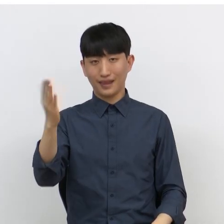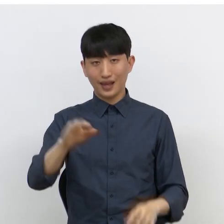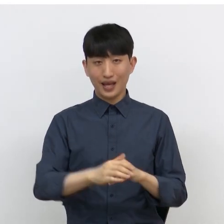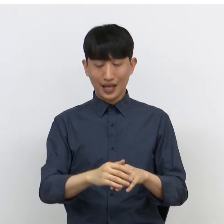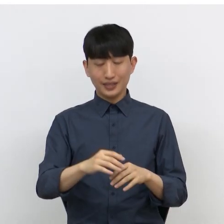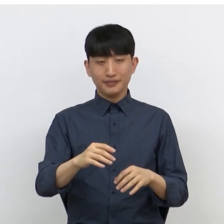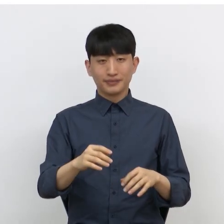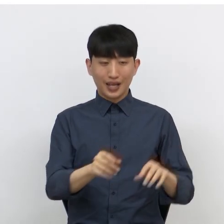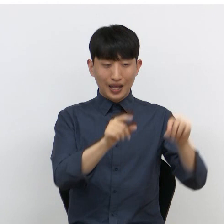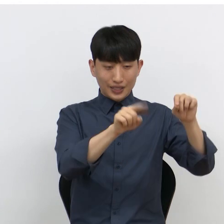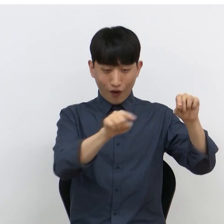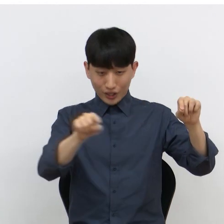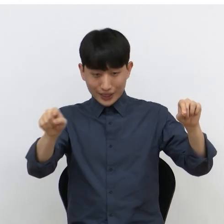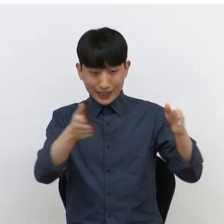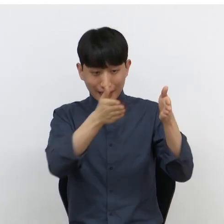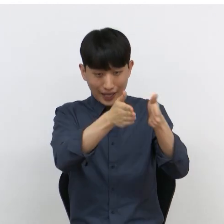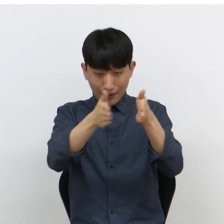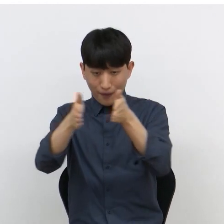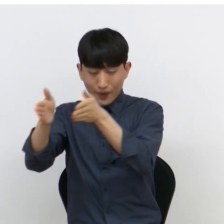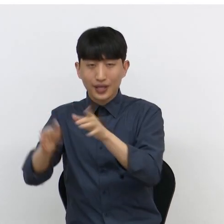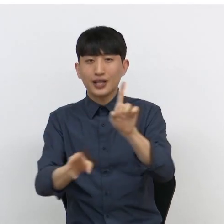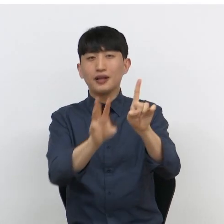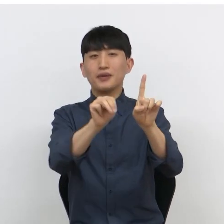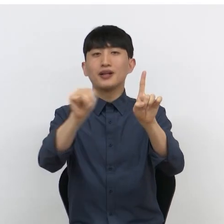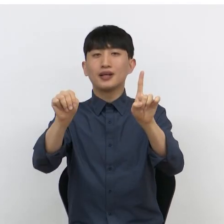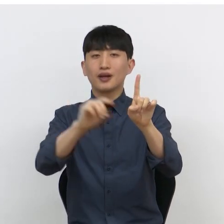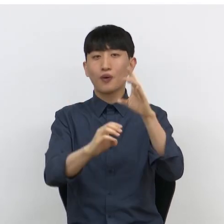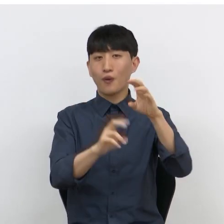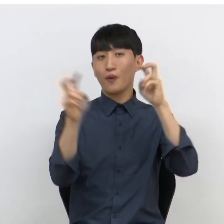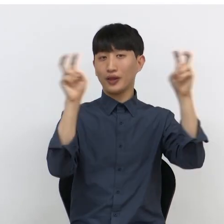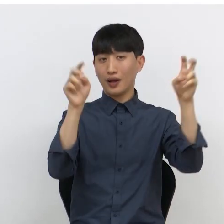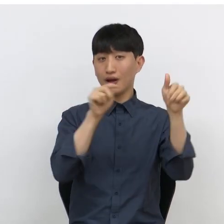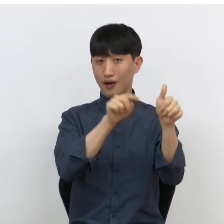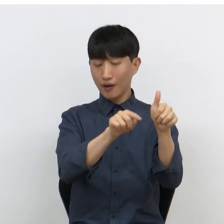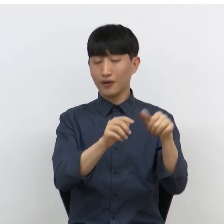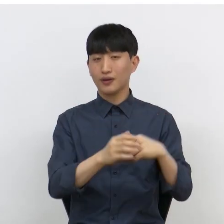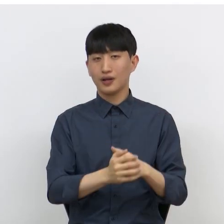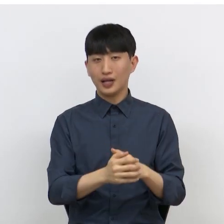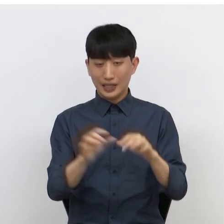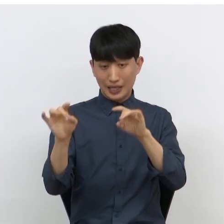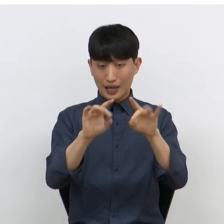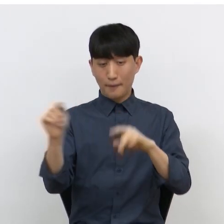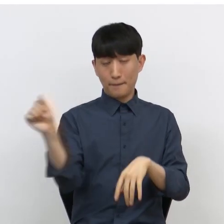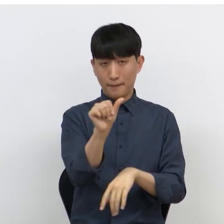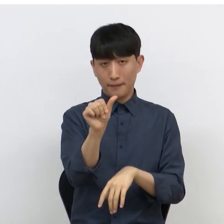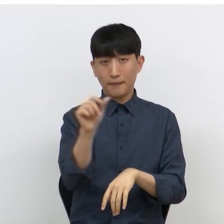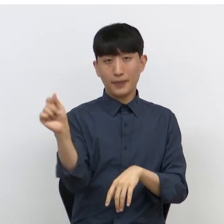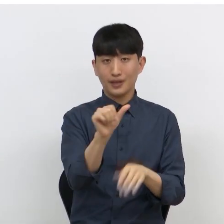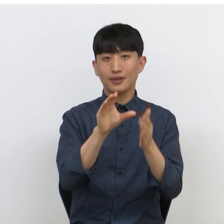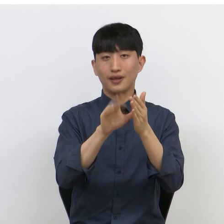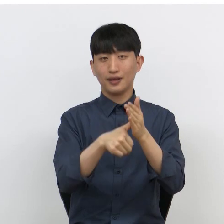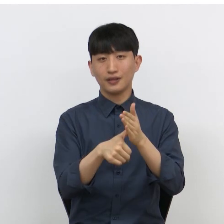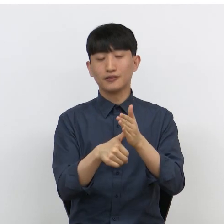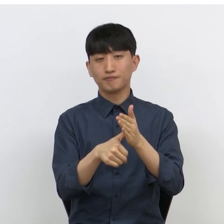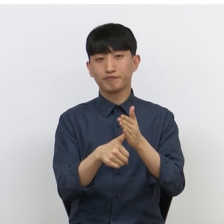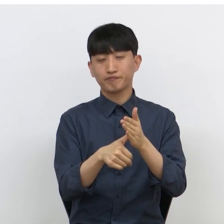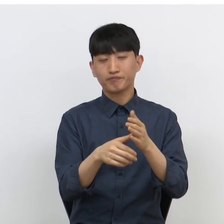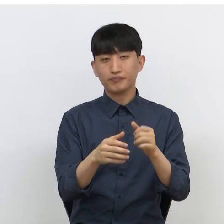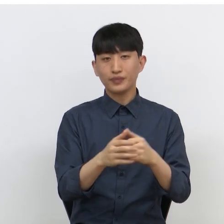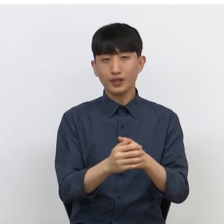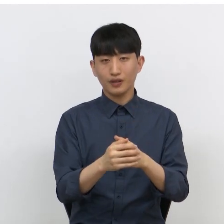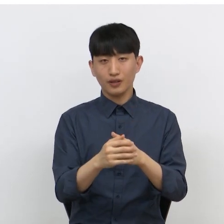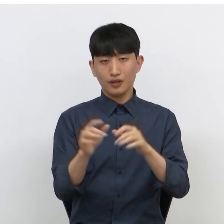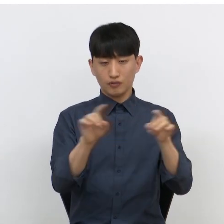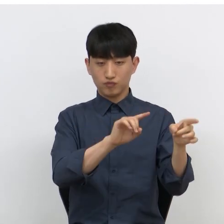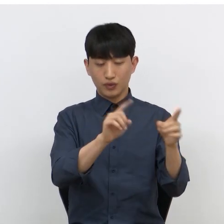간격이 1mm 정도 되는 코클리어 제품은 자극 속도가 빠를 때 시간 가중이 나타나서 채널 상호